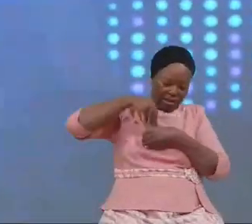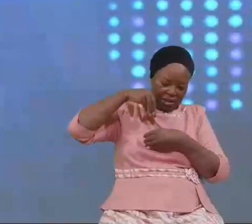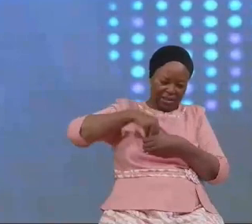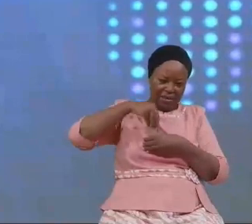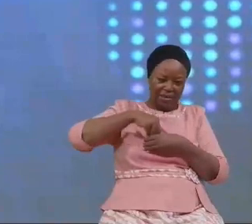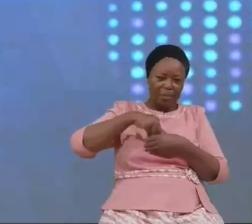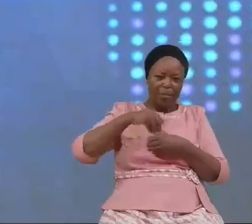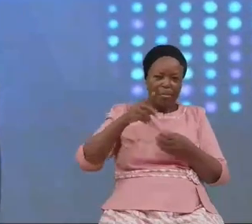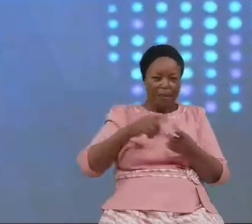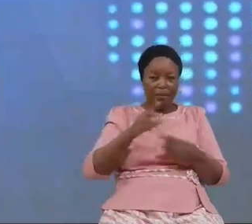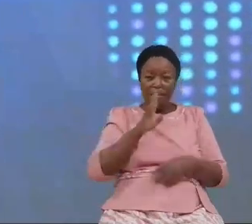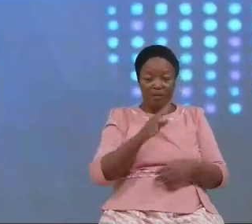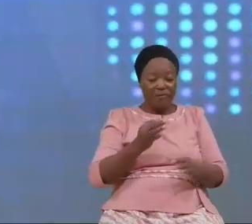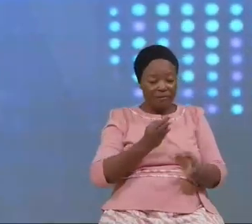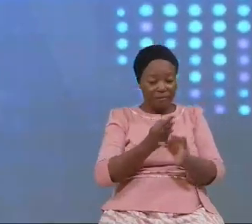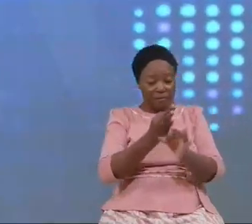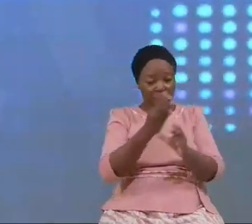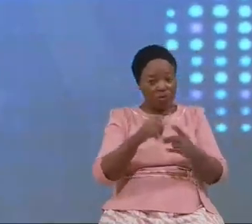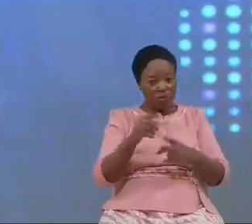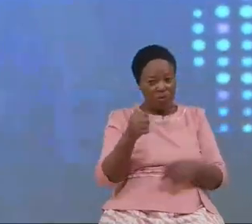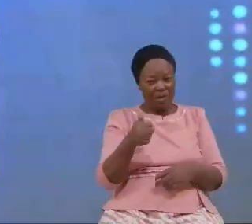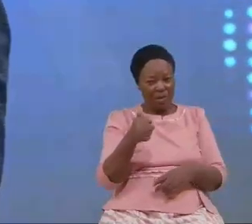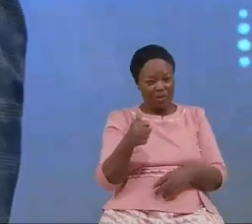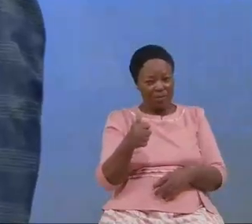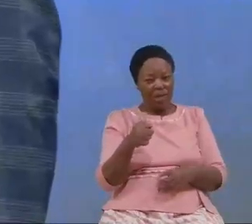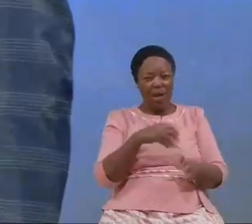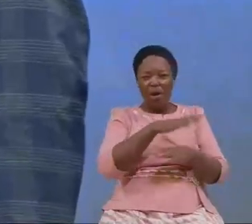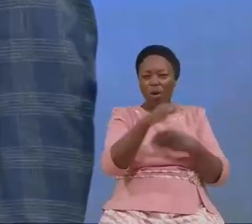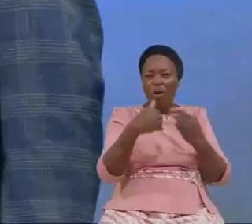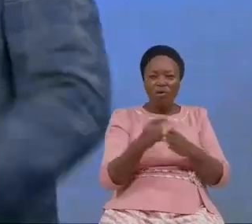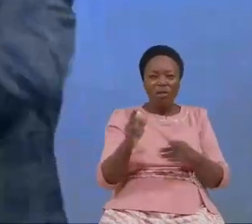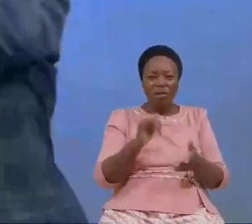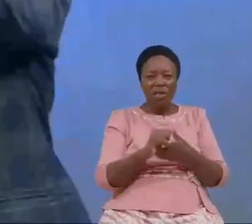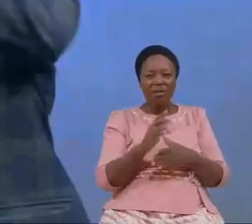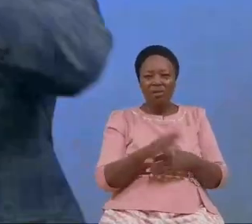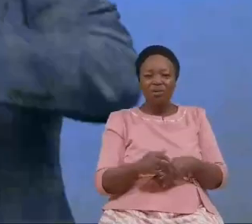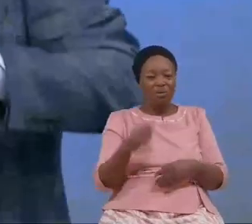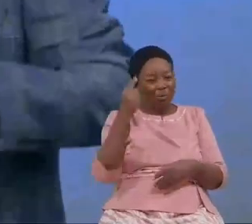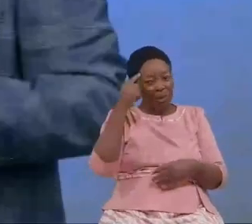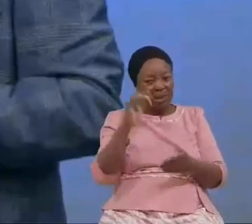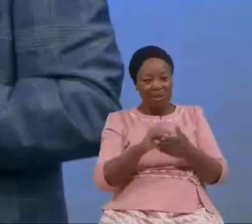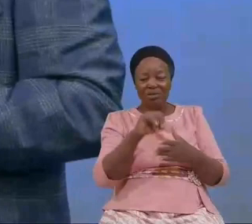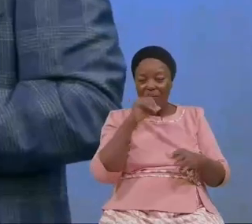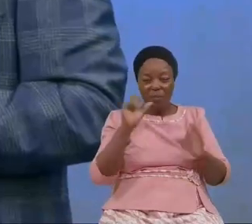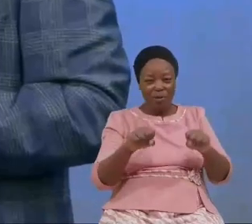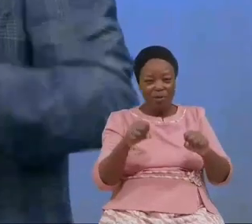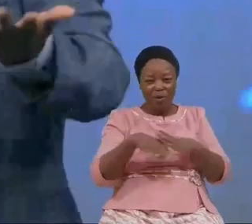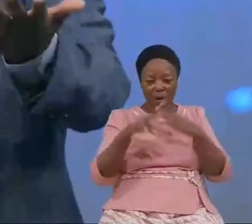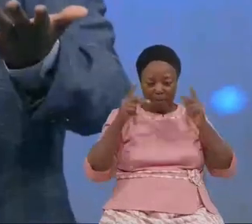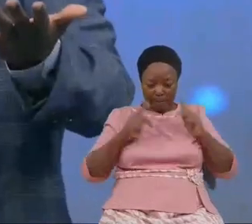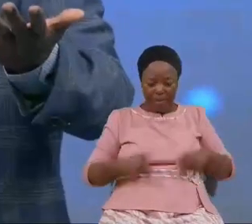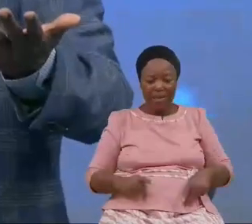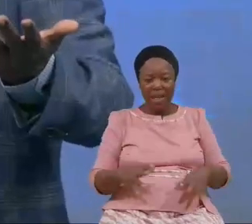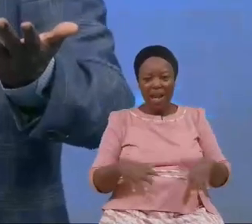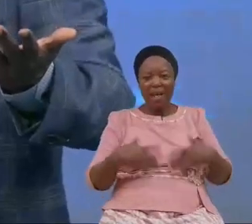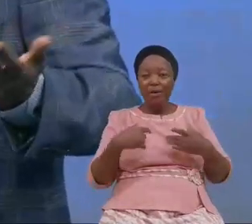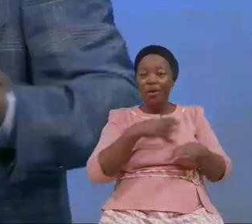sois sincère avec toi-même toutes ces choses que tu trouves impossible dans ta vie personnelle